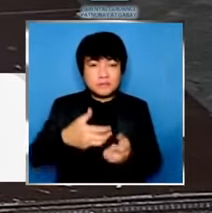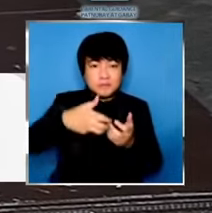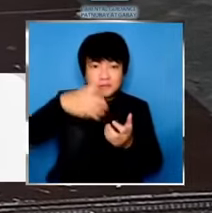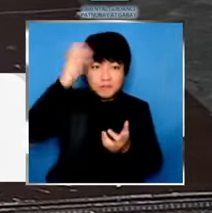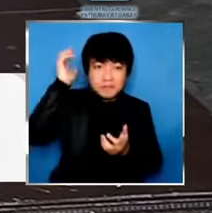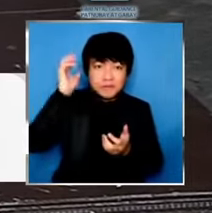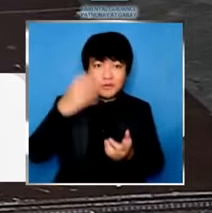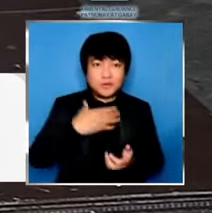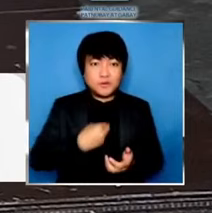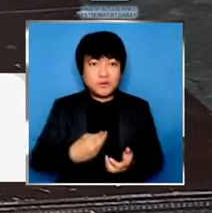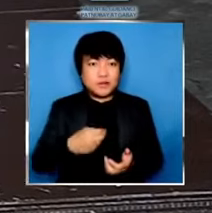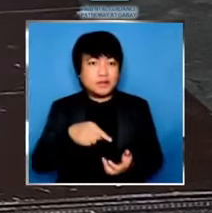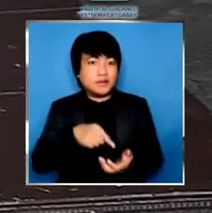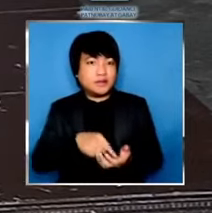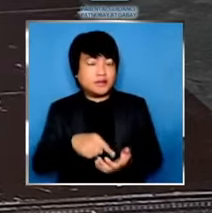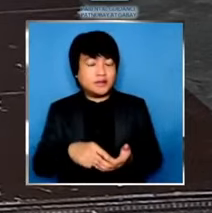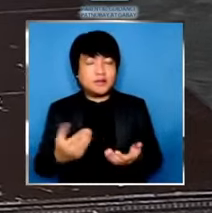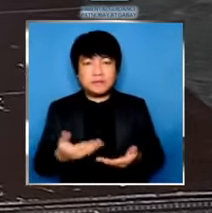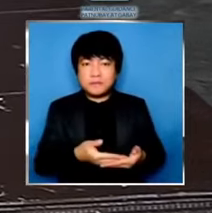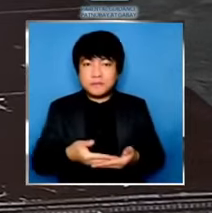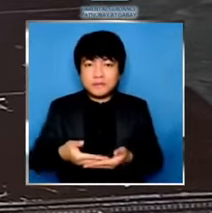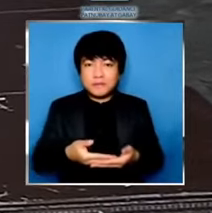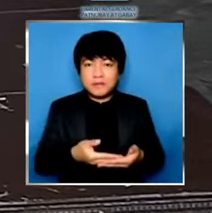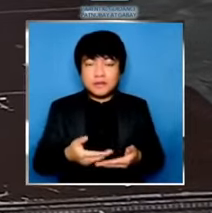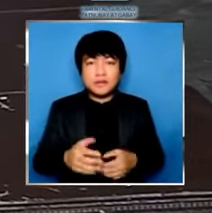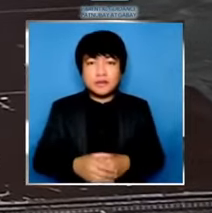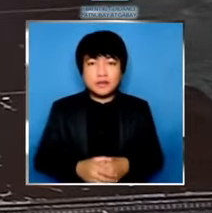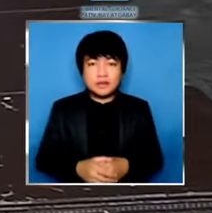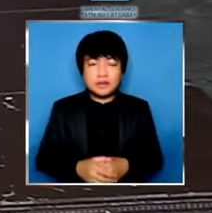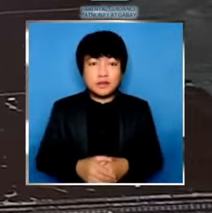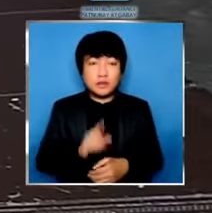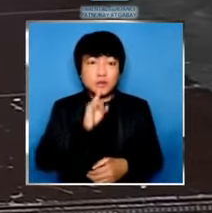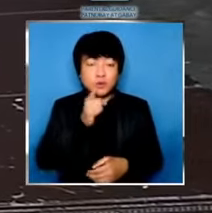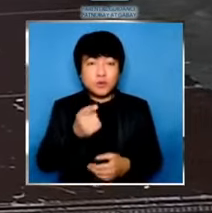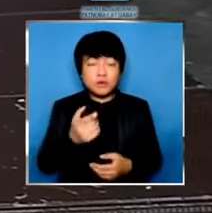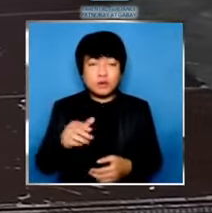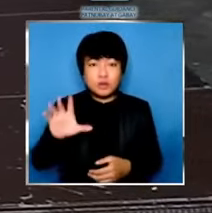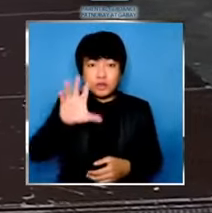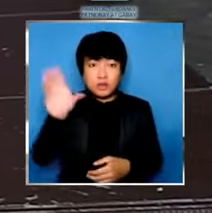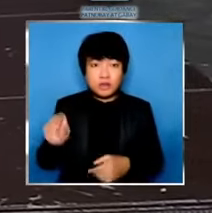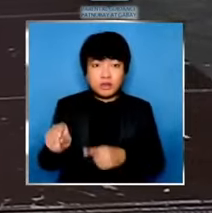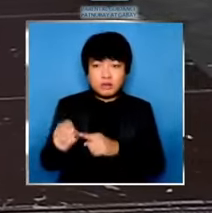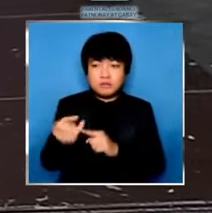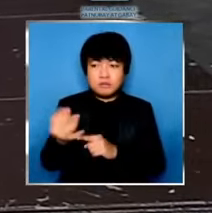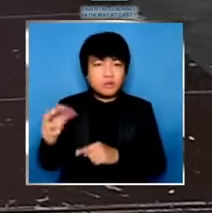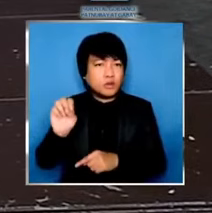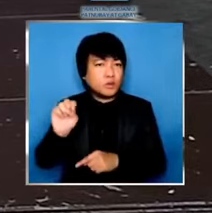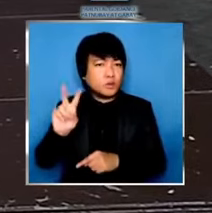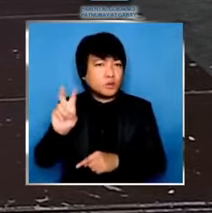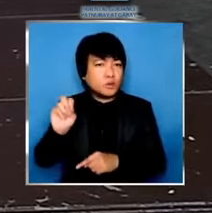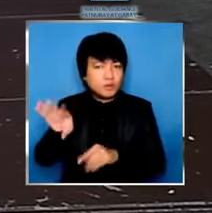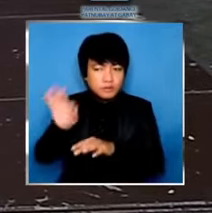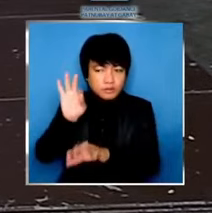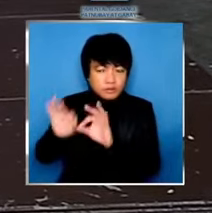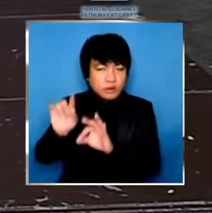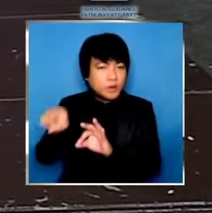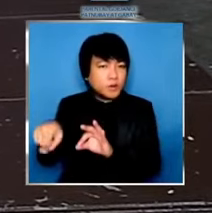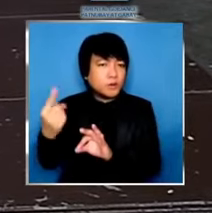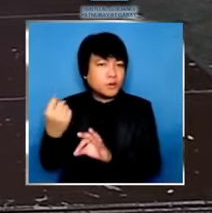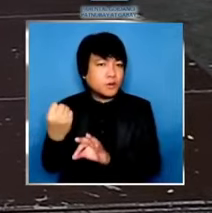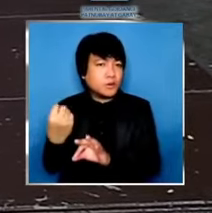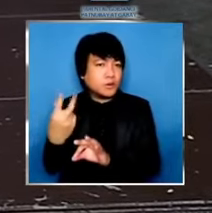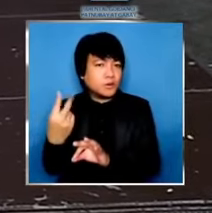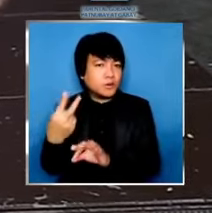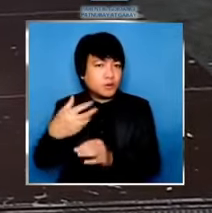sa Miracle Baby po nito. There are only 12 in the wild of Africa po and kailangan namin mag-suggest from the